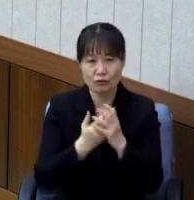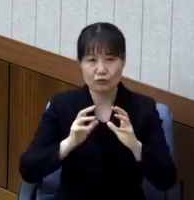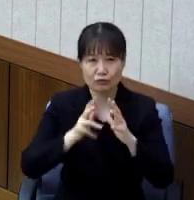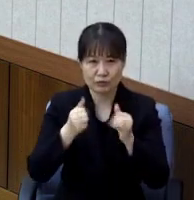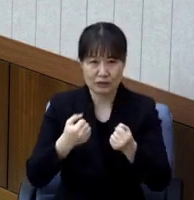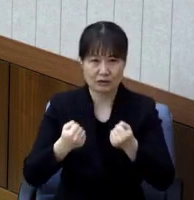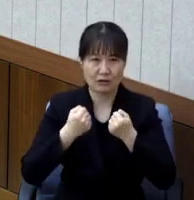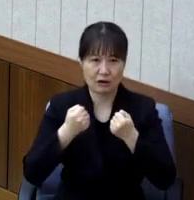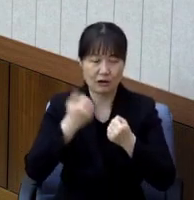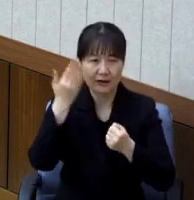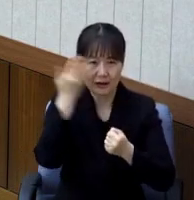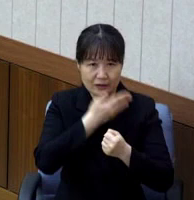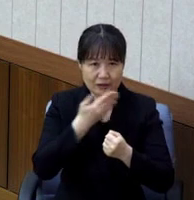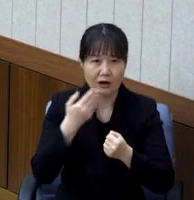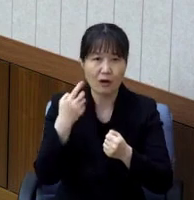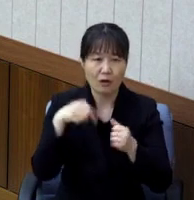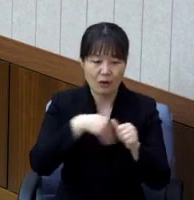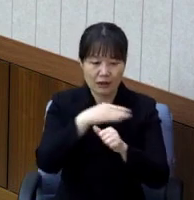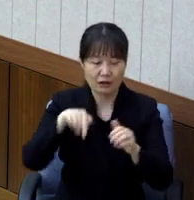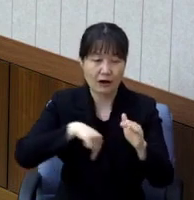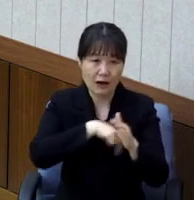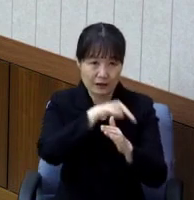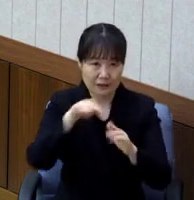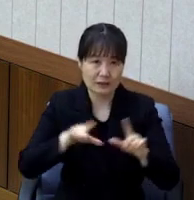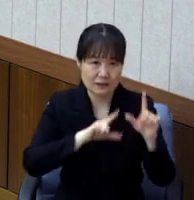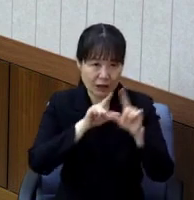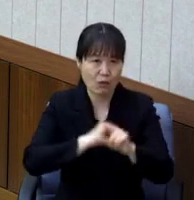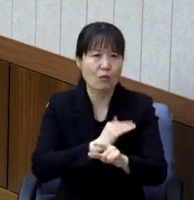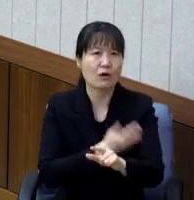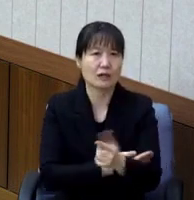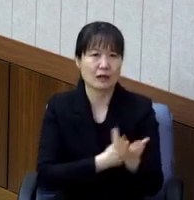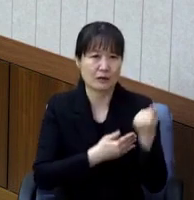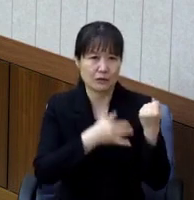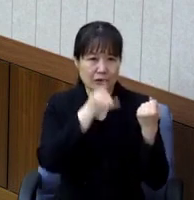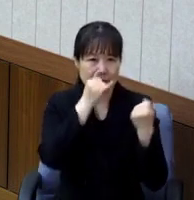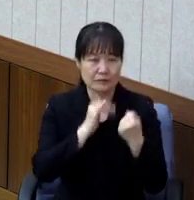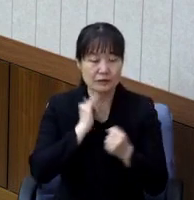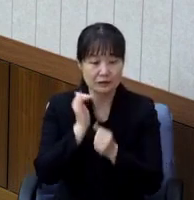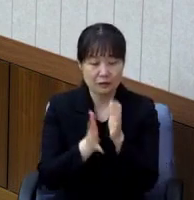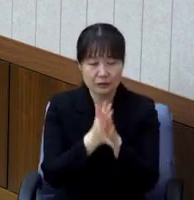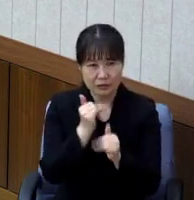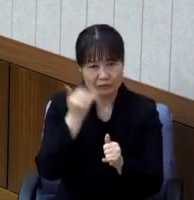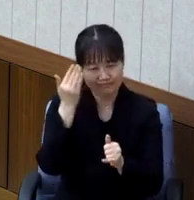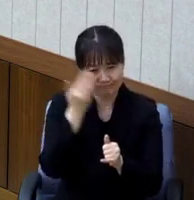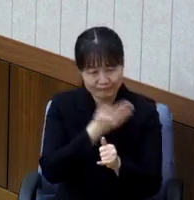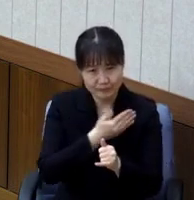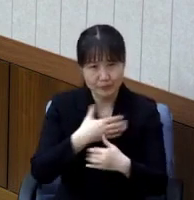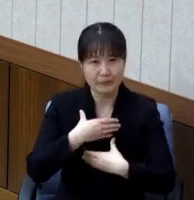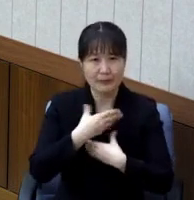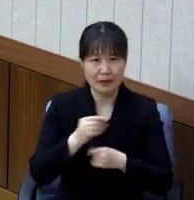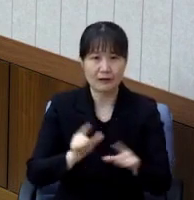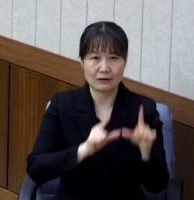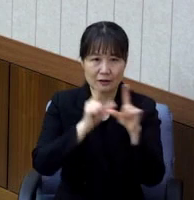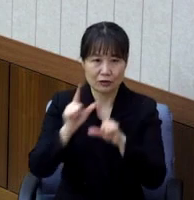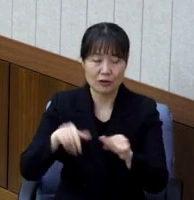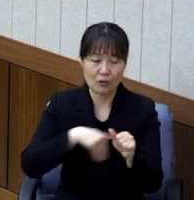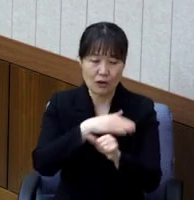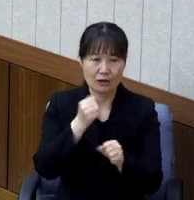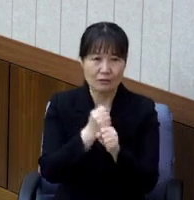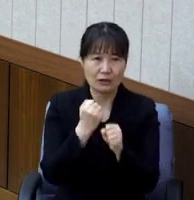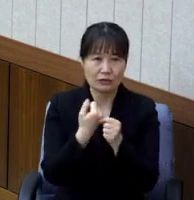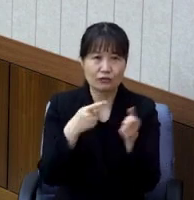건강하고 쾌척한 환경에서 생활할 권리가 권리가 있습니다 의정구 시민들의 쾌적하고 안전하게 생활할 수 있는 환경을